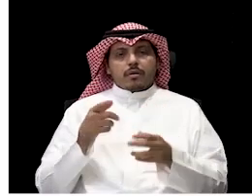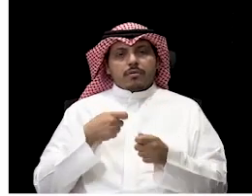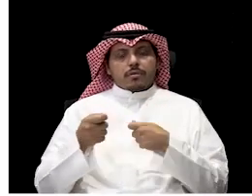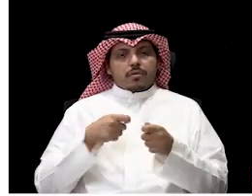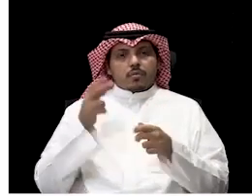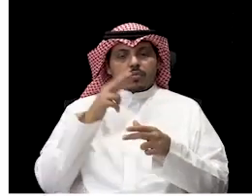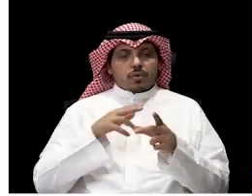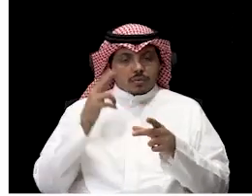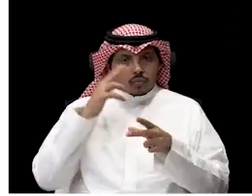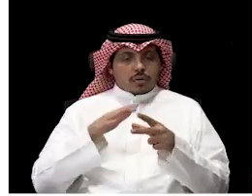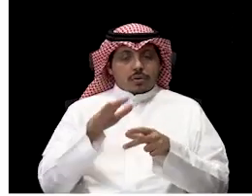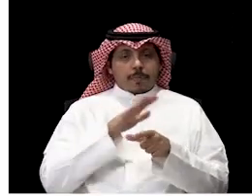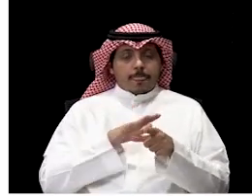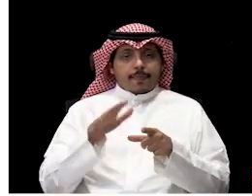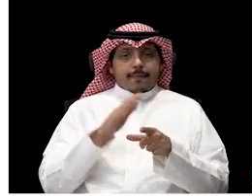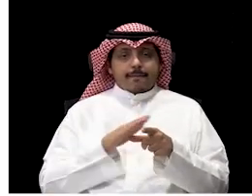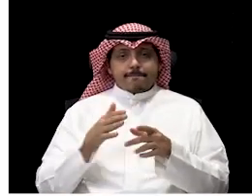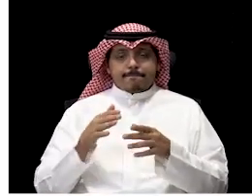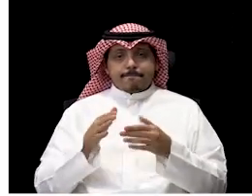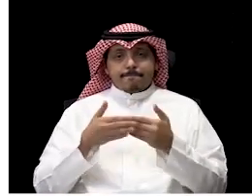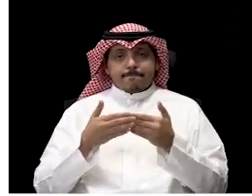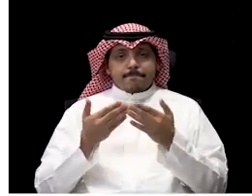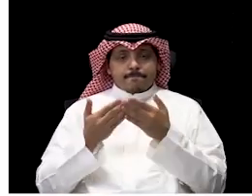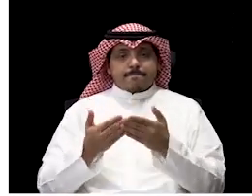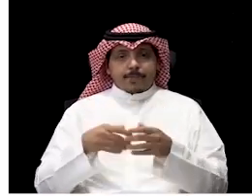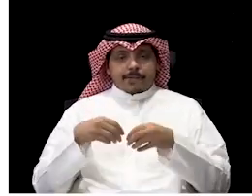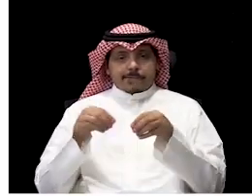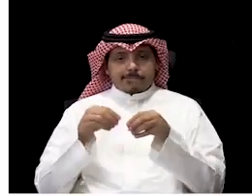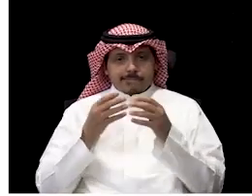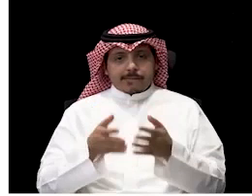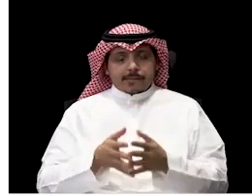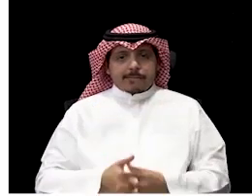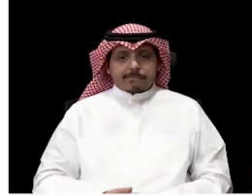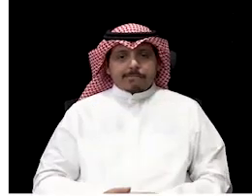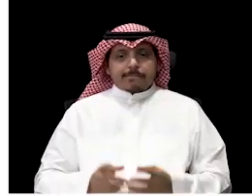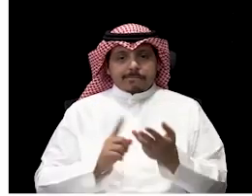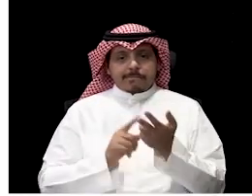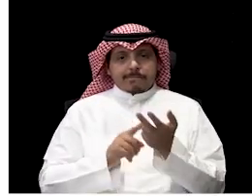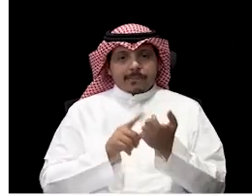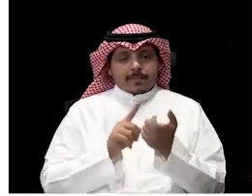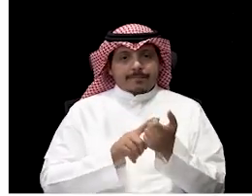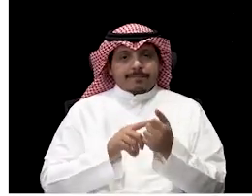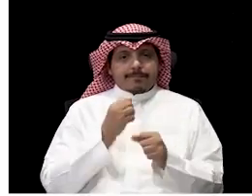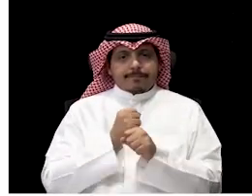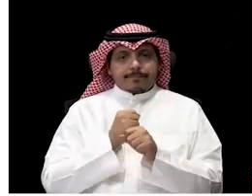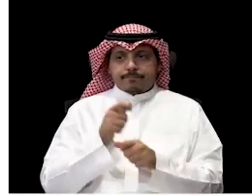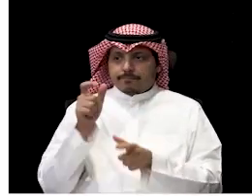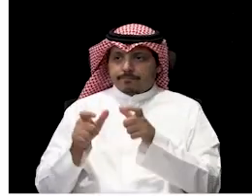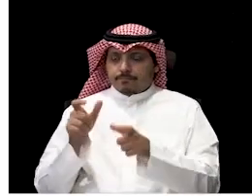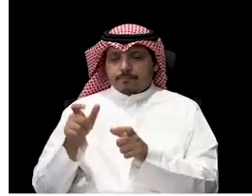الأنشطة البشرية من إنتاج وخدمات واستهلاك. عدد العوامل التي تتحكم في اقتصاد الدول: